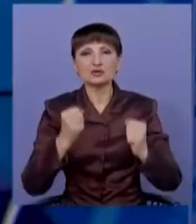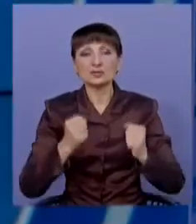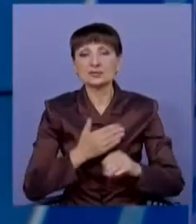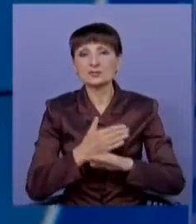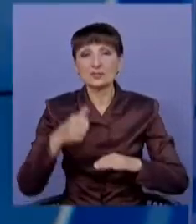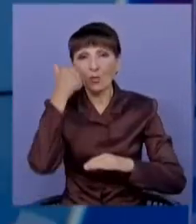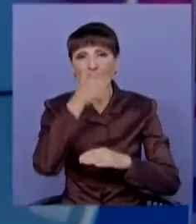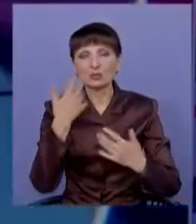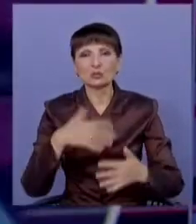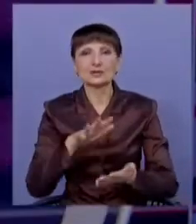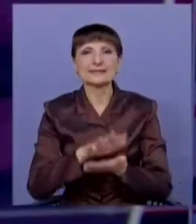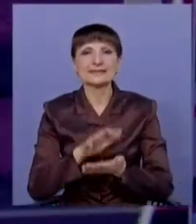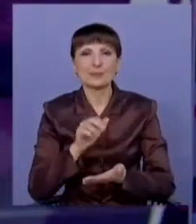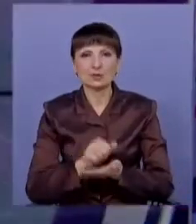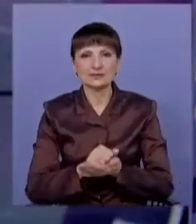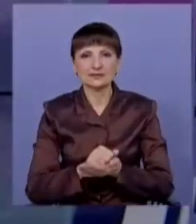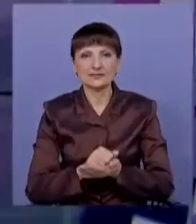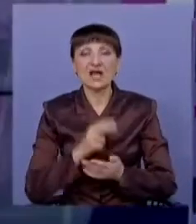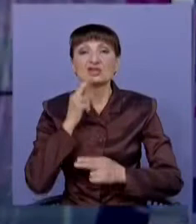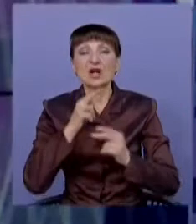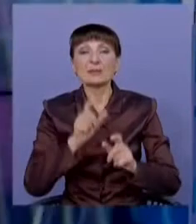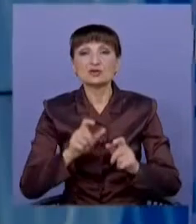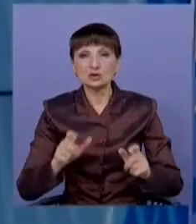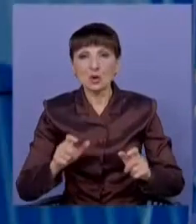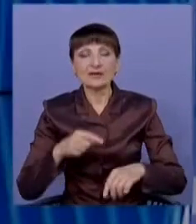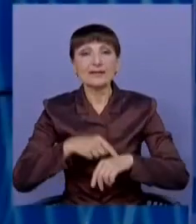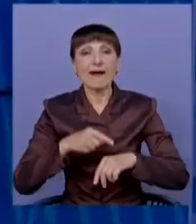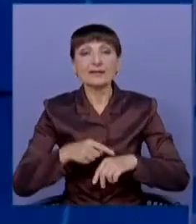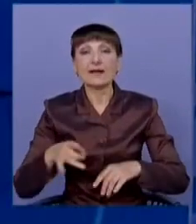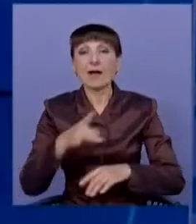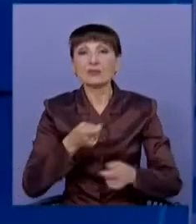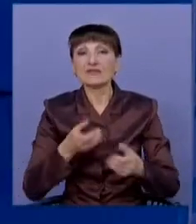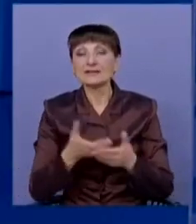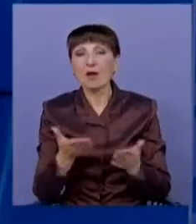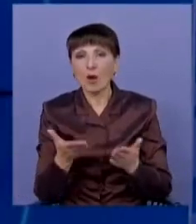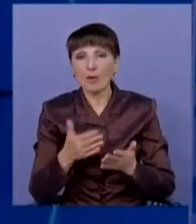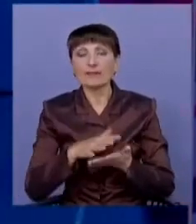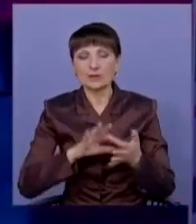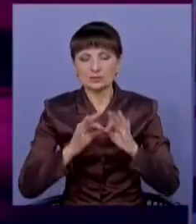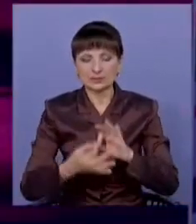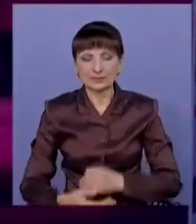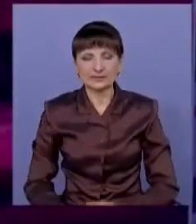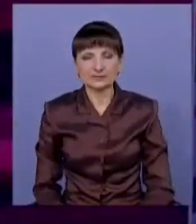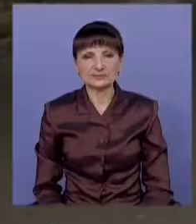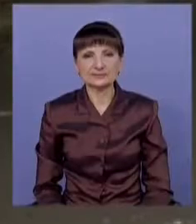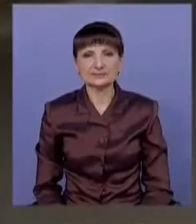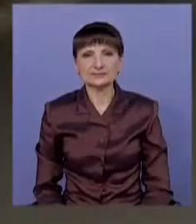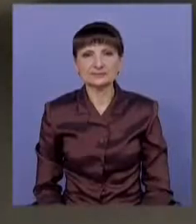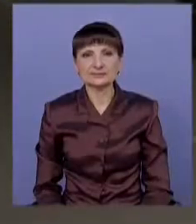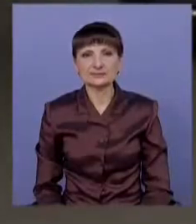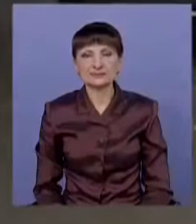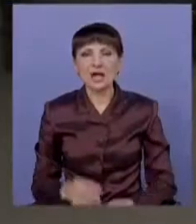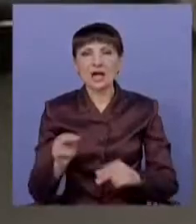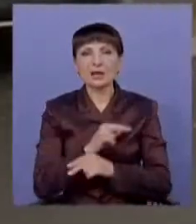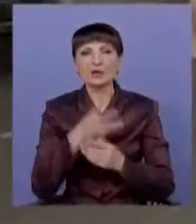год все пришло в непригодность. О жалобе жильцов и реакции районных властей в материале Алтыншар Смагуловой.